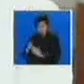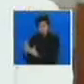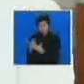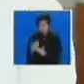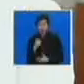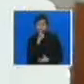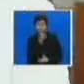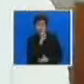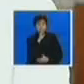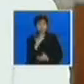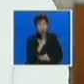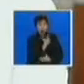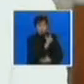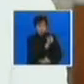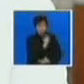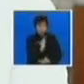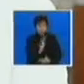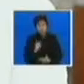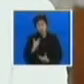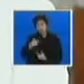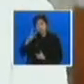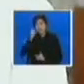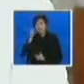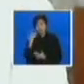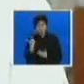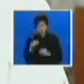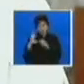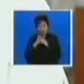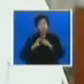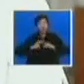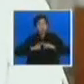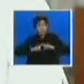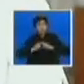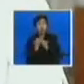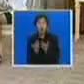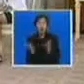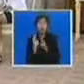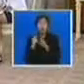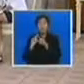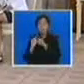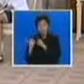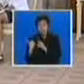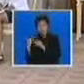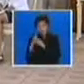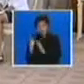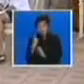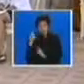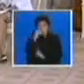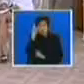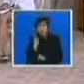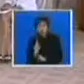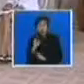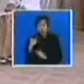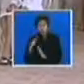ถ้าไม่ถามนี่กลับบ้านเองไม่ได้เลยทีเดียวโดยเฉพาะเรื่องราวส่วนตัวและเรื่องครอบครัวนั่นเองค่ะ ค่ะส่วนใหญ่ก็จะเป็นคำถามที่คนทางบ้านฝากมาด้